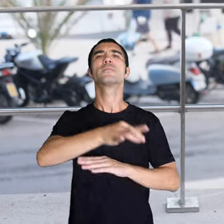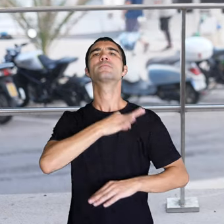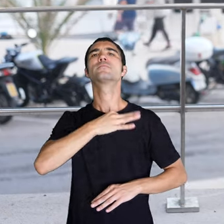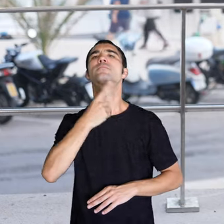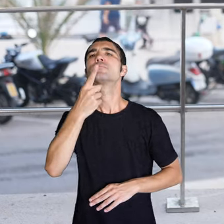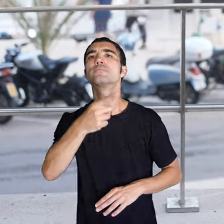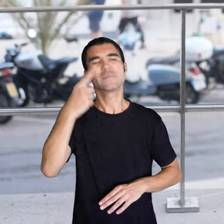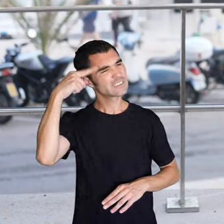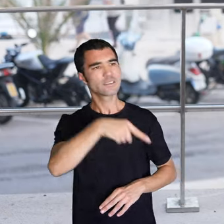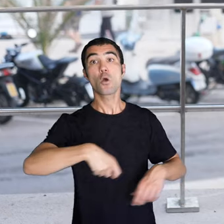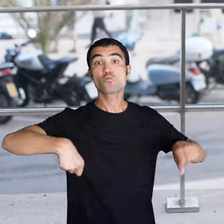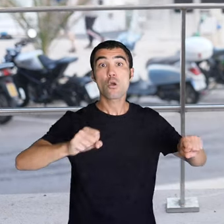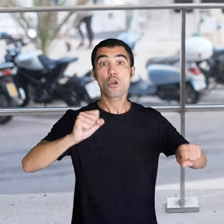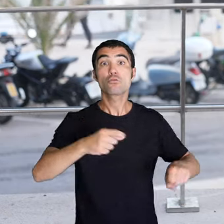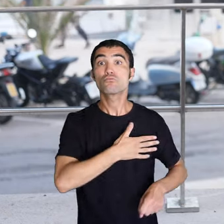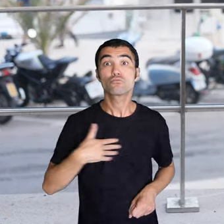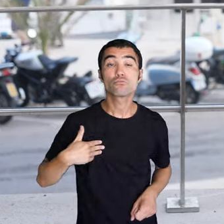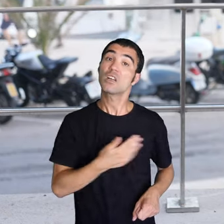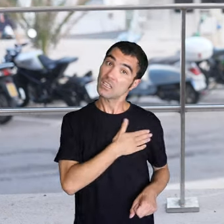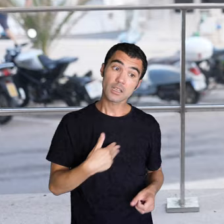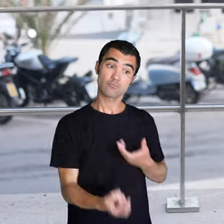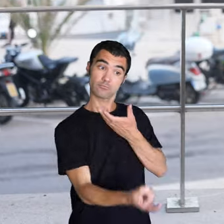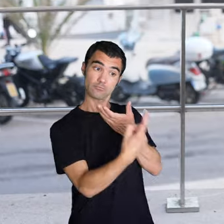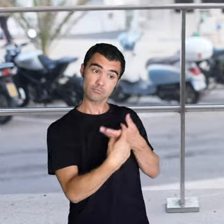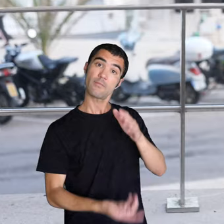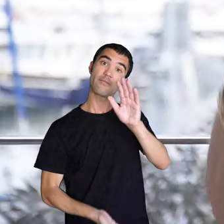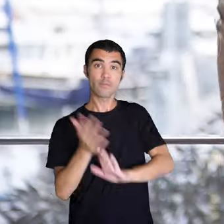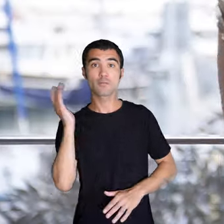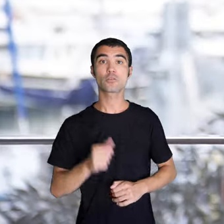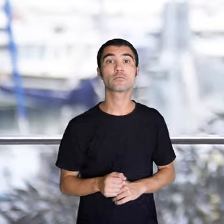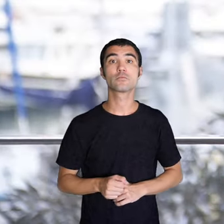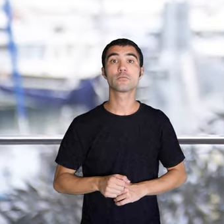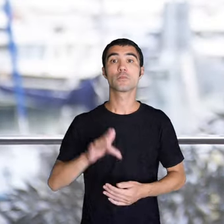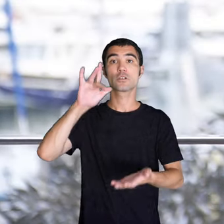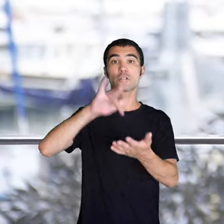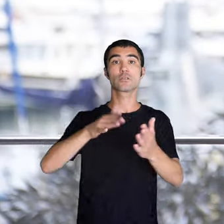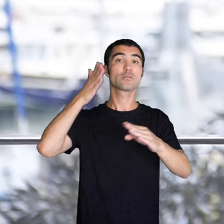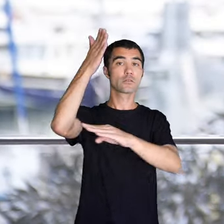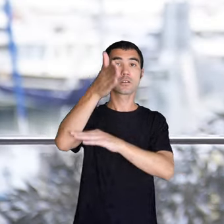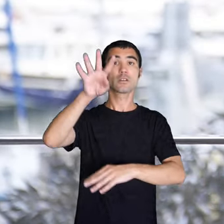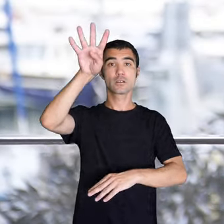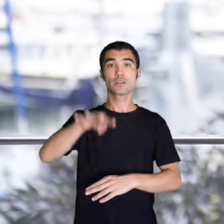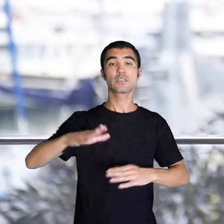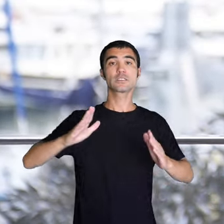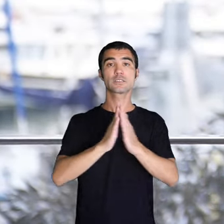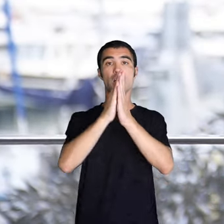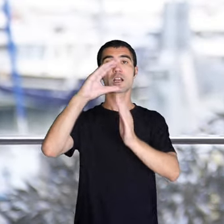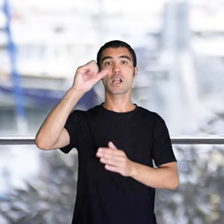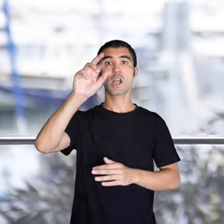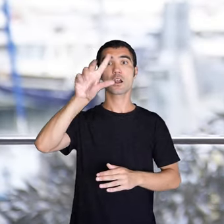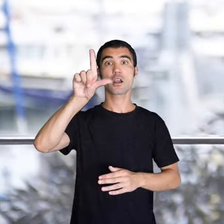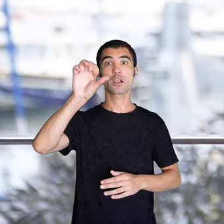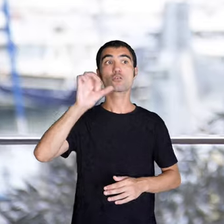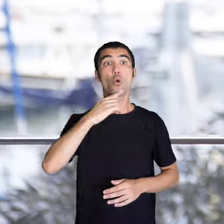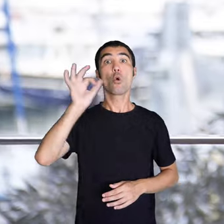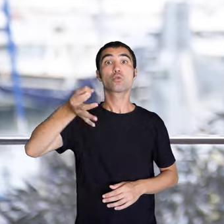era motorista, a veure si se voldria embarcar amb ells quan se n'aniria a Sant Carles. I ell li va dir que sí. Claro,